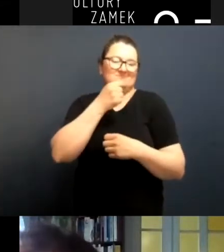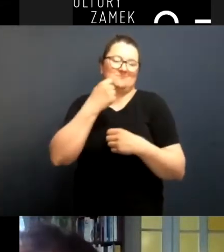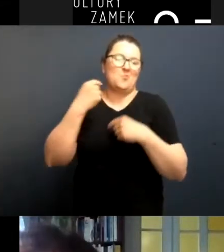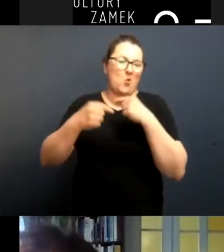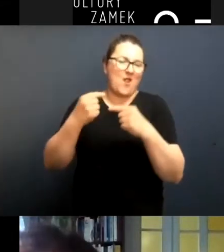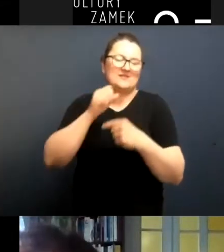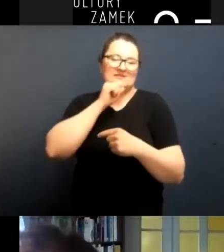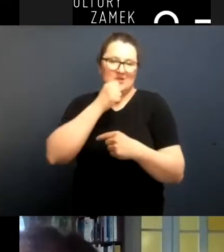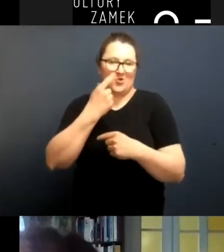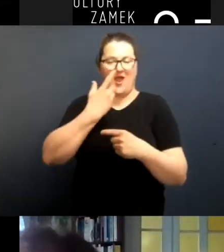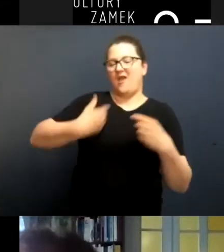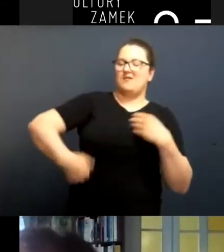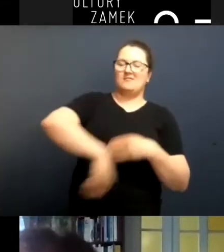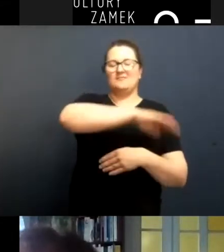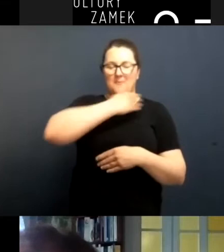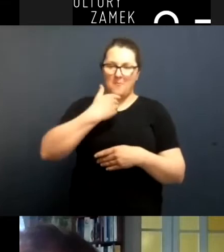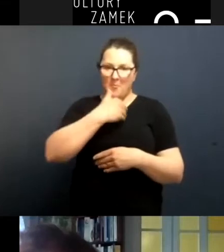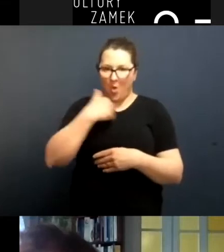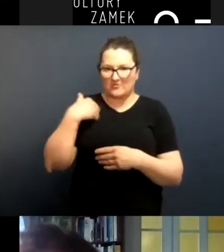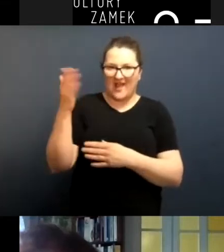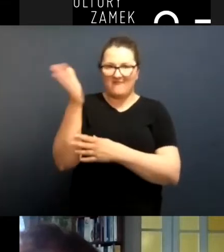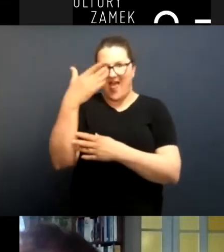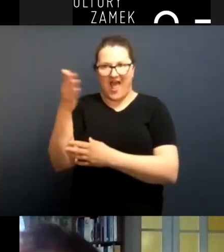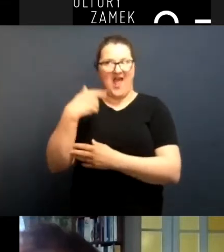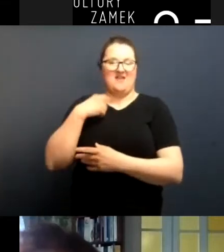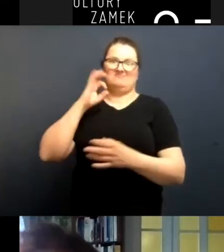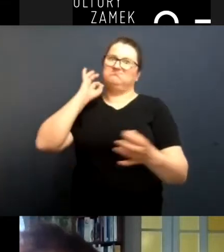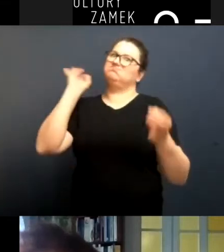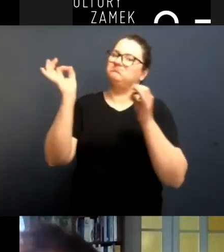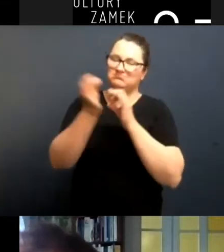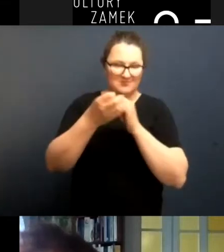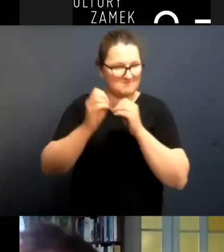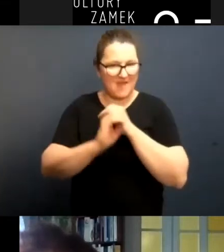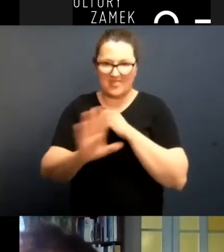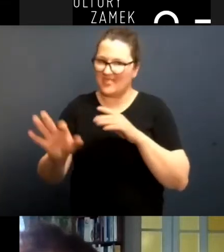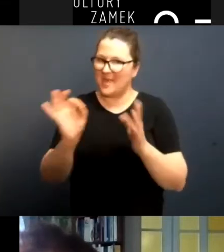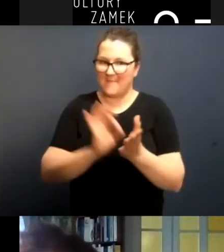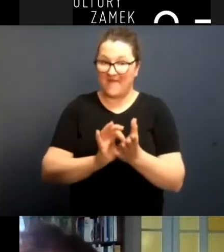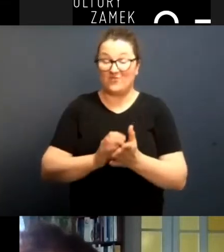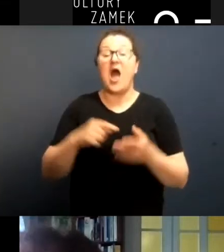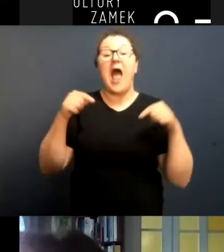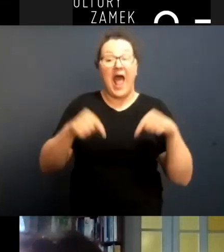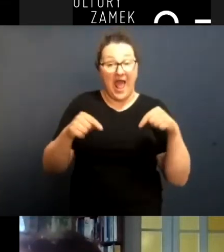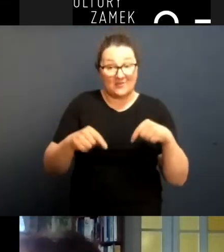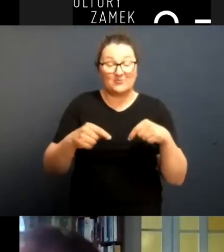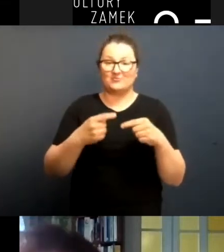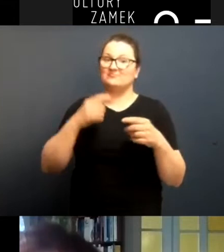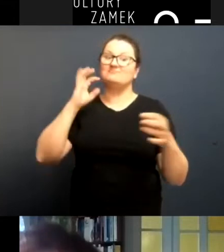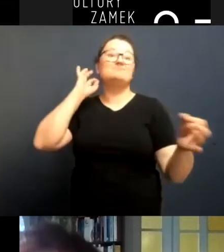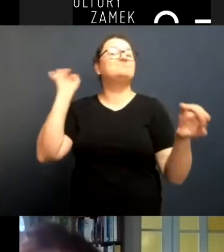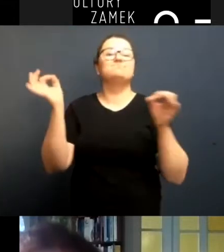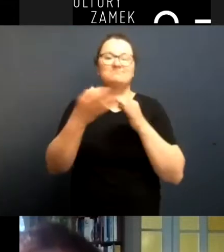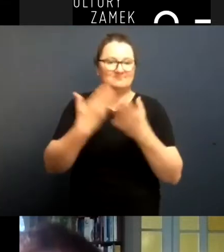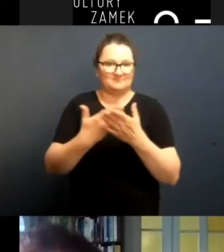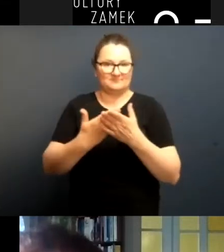owiniętą w polską flagę, również wywołałoby to burzę w mediach. Natomiast tutaj burzę wywołał fakt, że ona